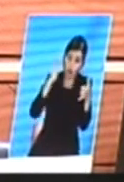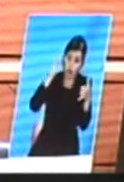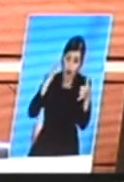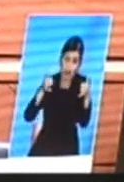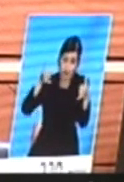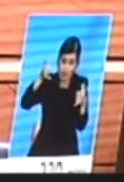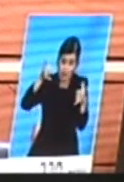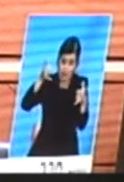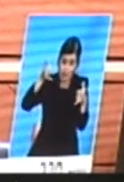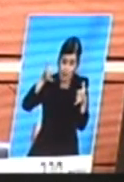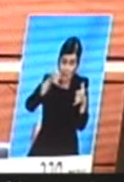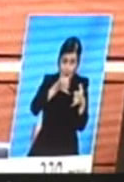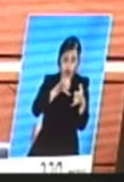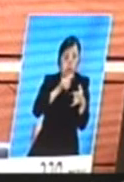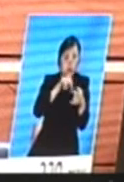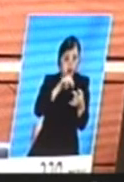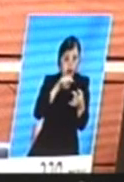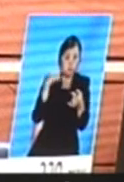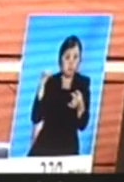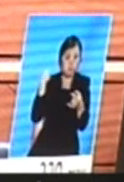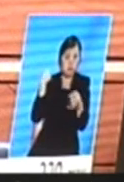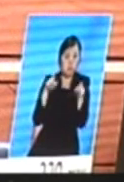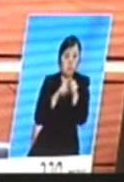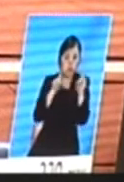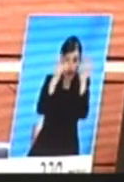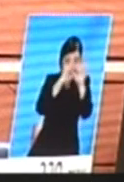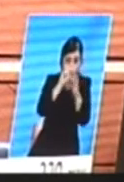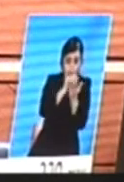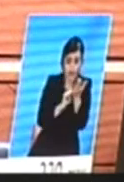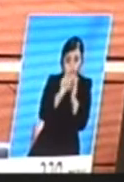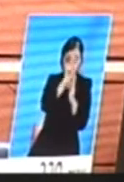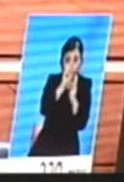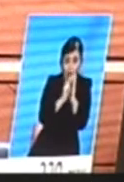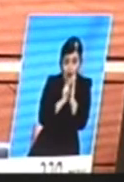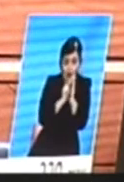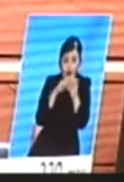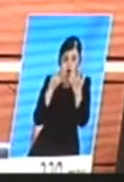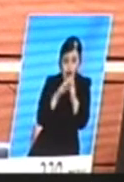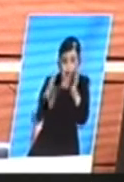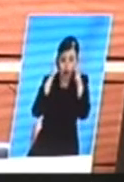ควรจะต้องมีการสร้างองค์ความรู้ออกกฎหมายทำให้เด็กนั้นได้เรียนรู้เรื่องของพัฒนาการเพิ่มขึ้นด้วยครับ